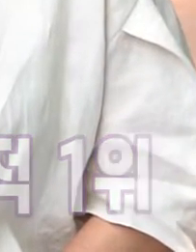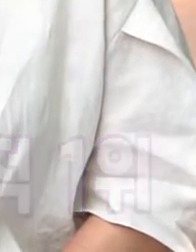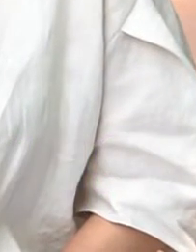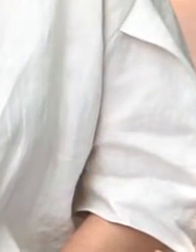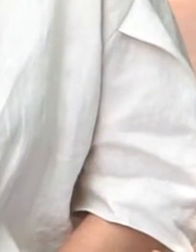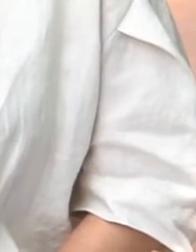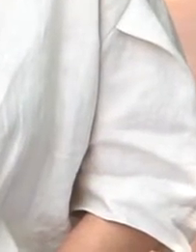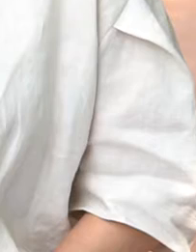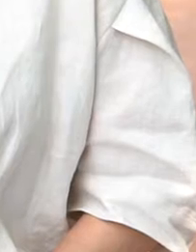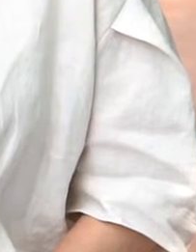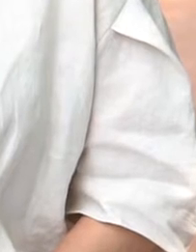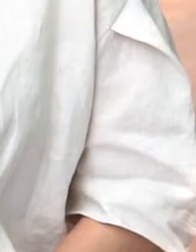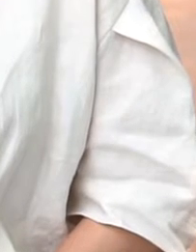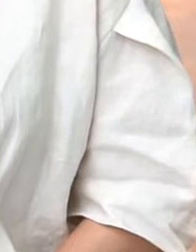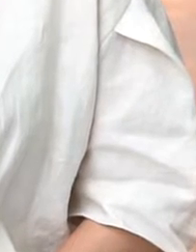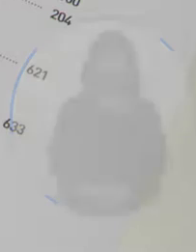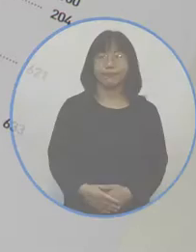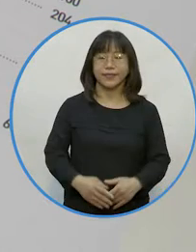1위를 차지했습니다.